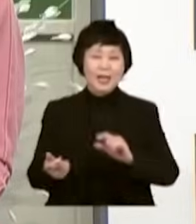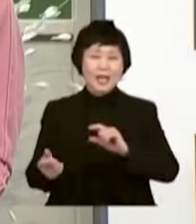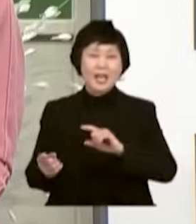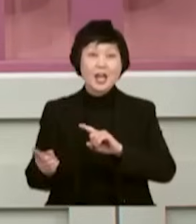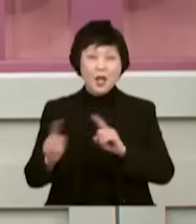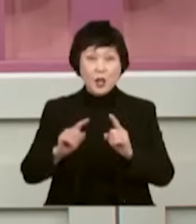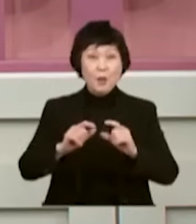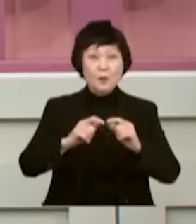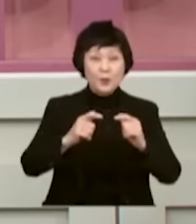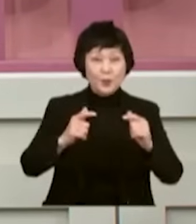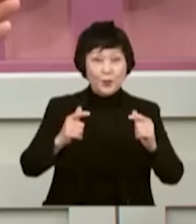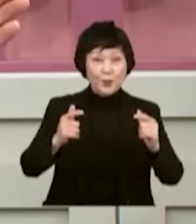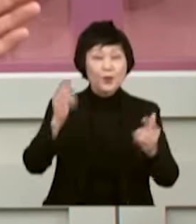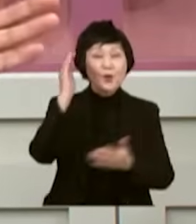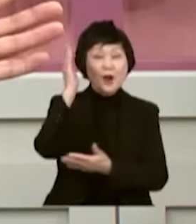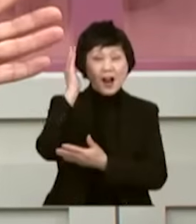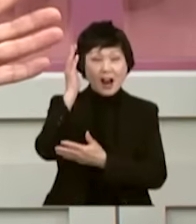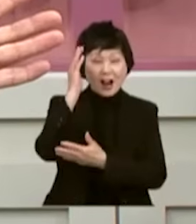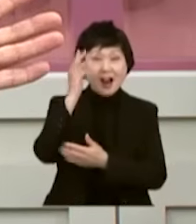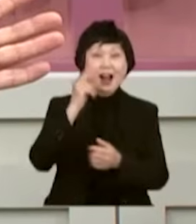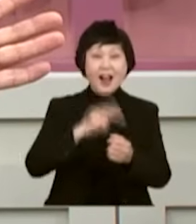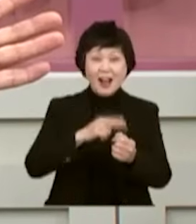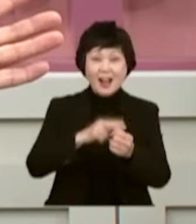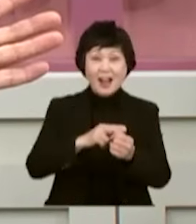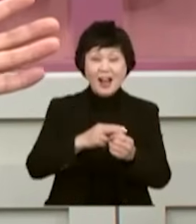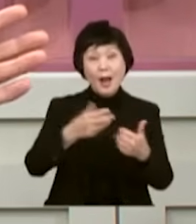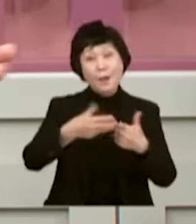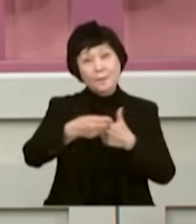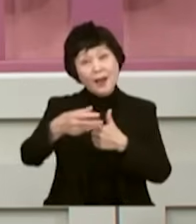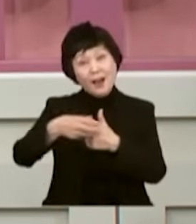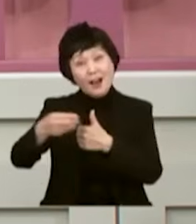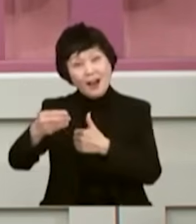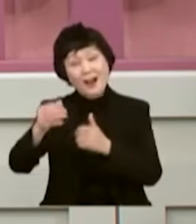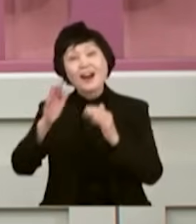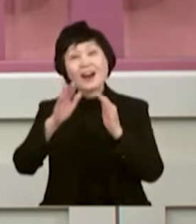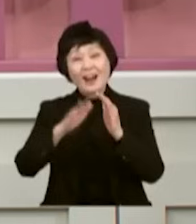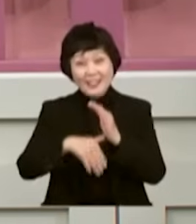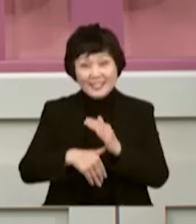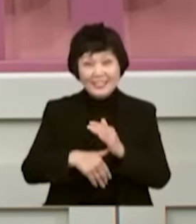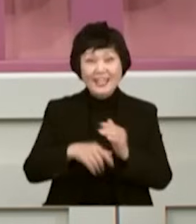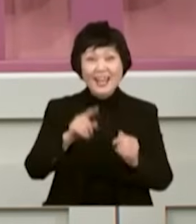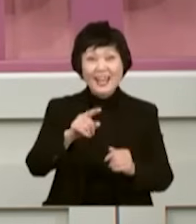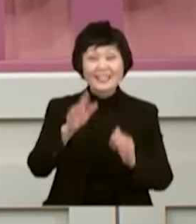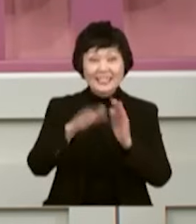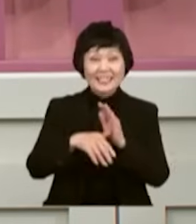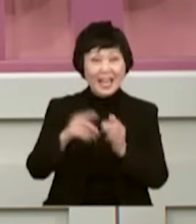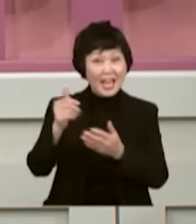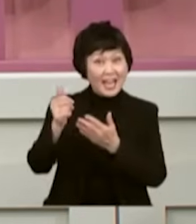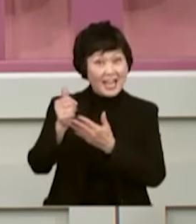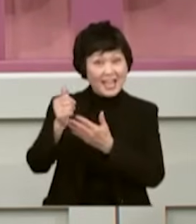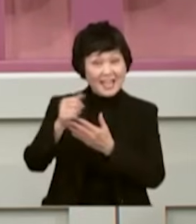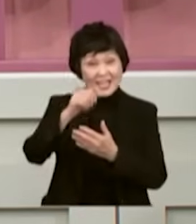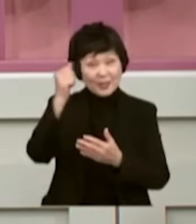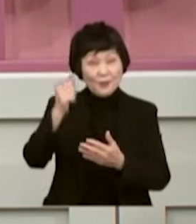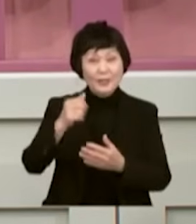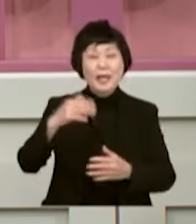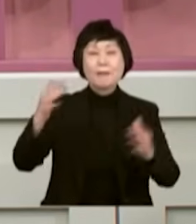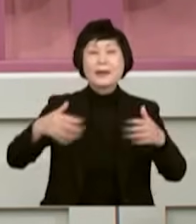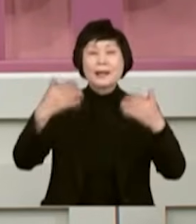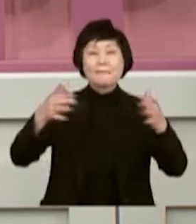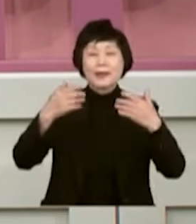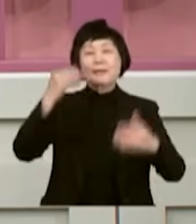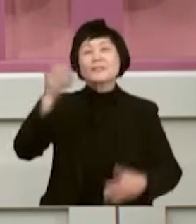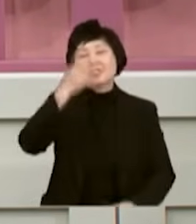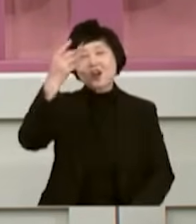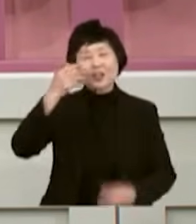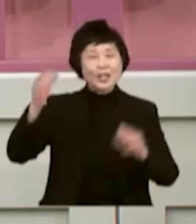들려주세요. 이제 부흥 강사로 막 나가고 있는데 네. 진돗개 전도왕 박병선 장로님이 네. 한번